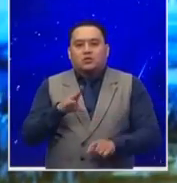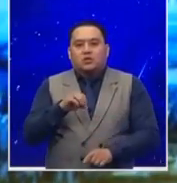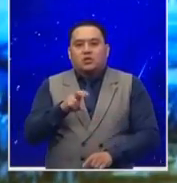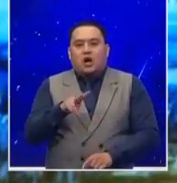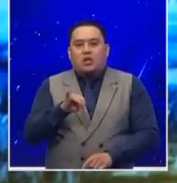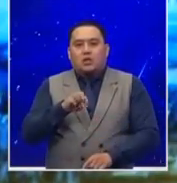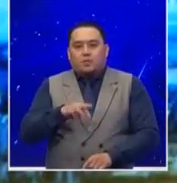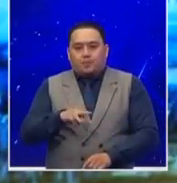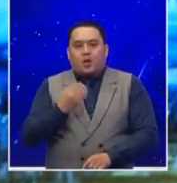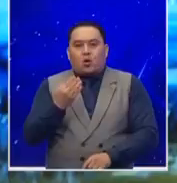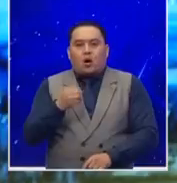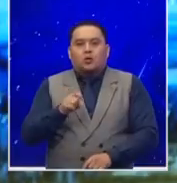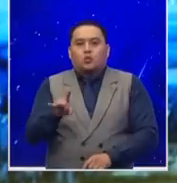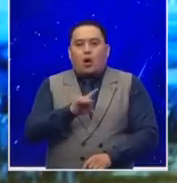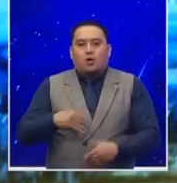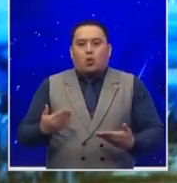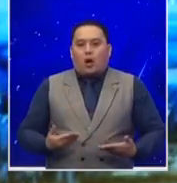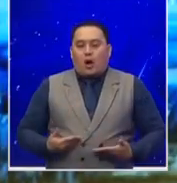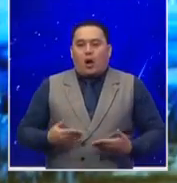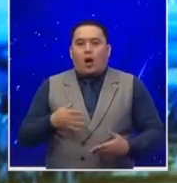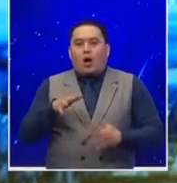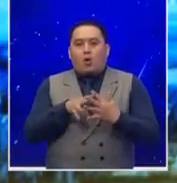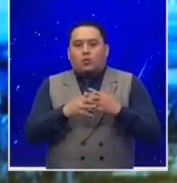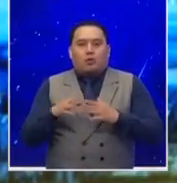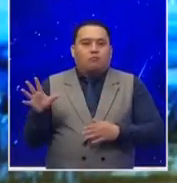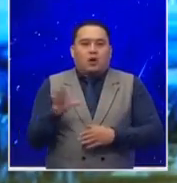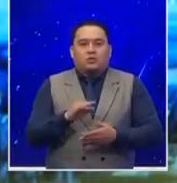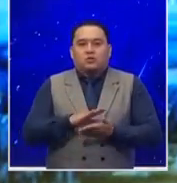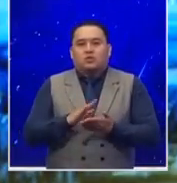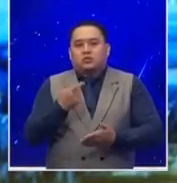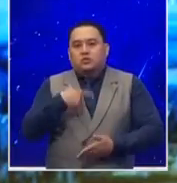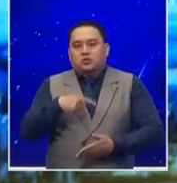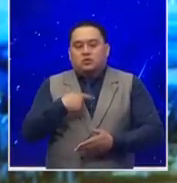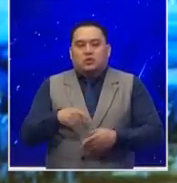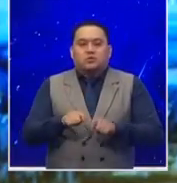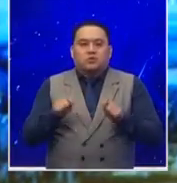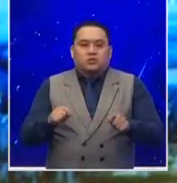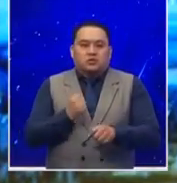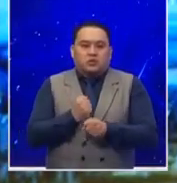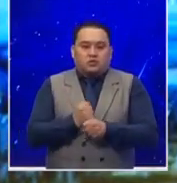Шырайлым Салкеева. Ақсу ауданының тұрғыны ауылдағы қыздардың барлығының жасауын өзі жасаған.